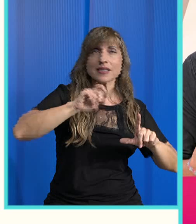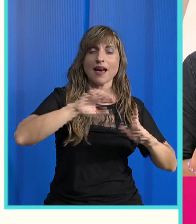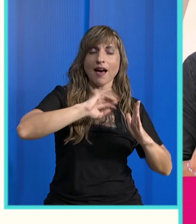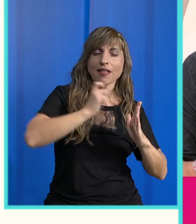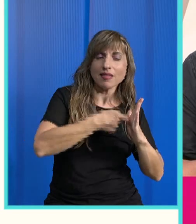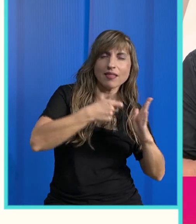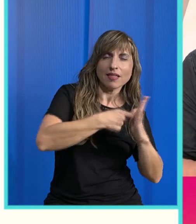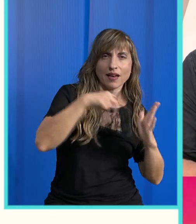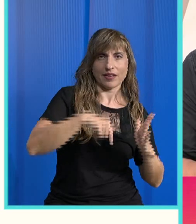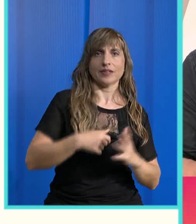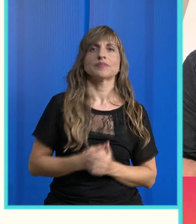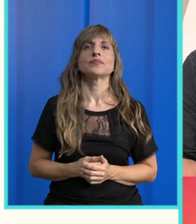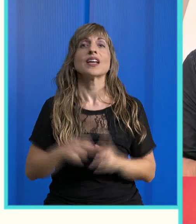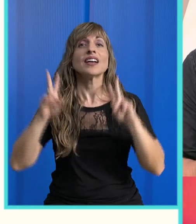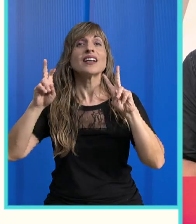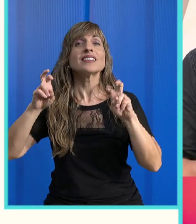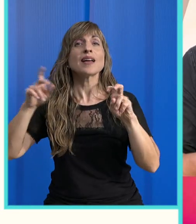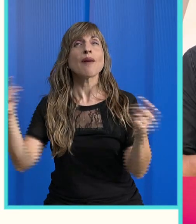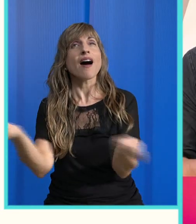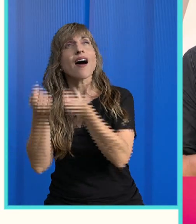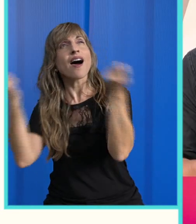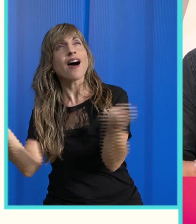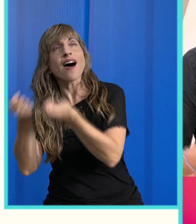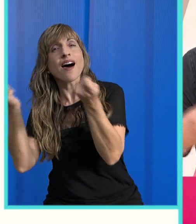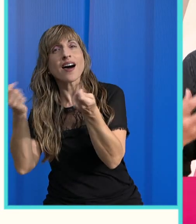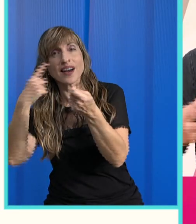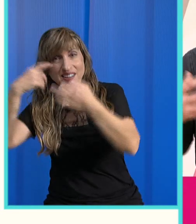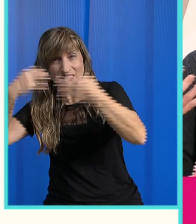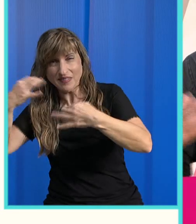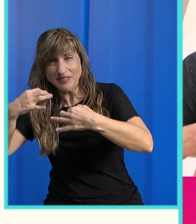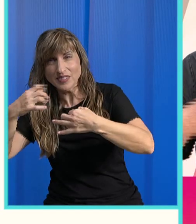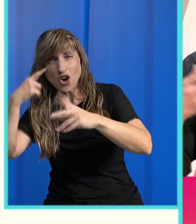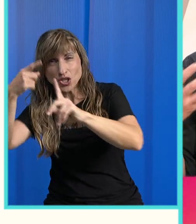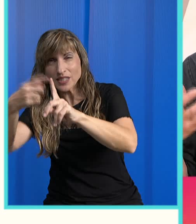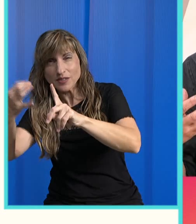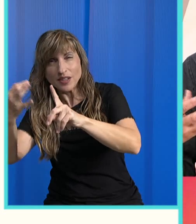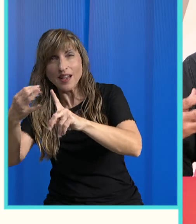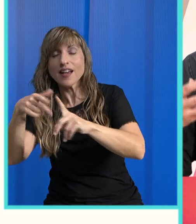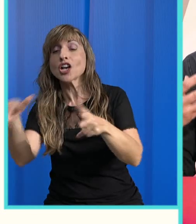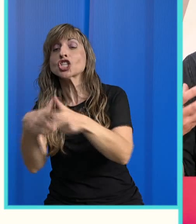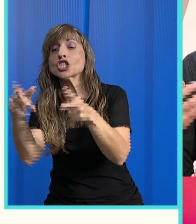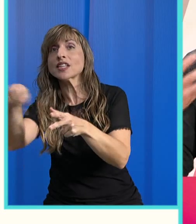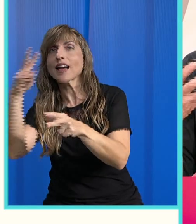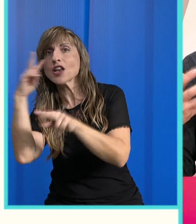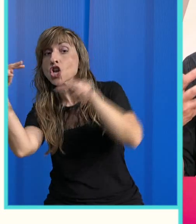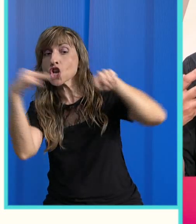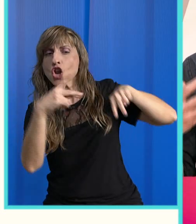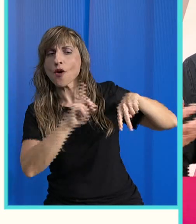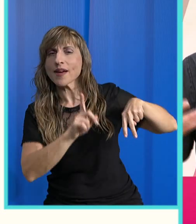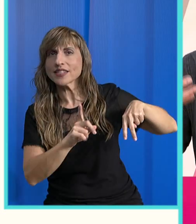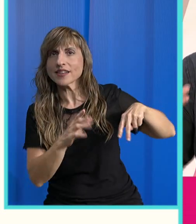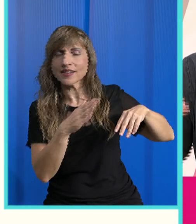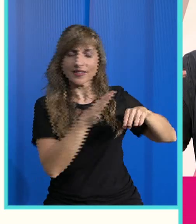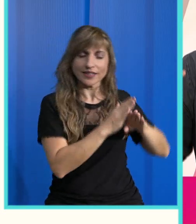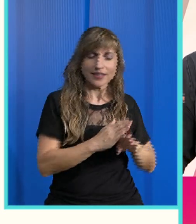la multireincidència no està servint també per amagar per tapar i perquè la societat no pensi amb